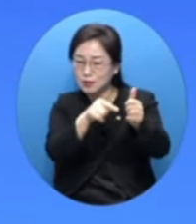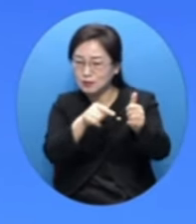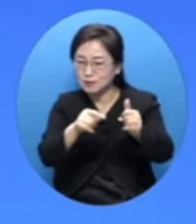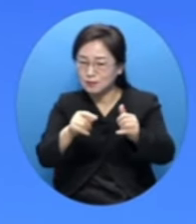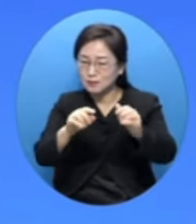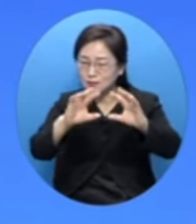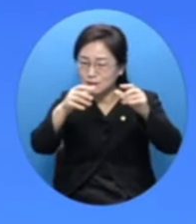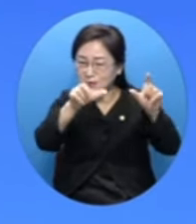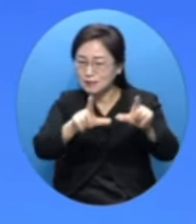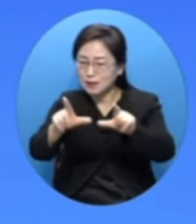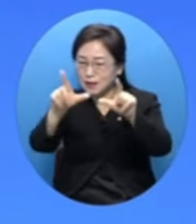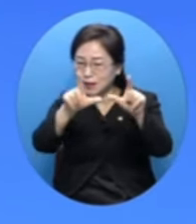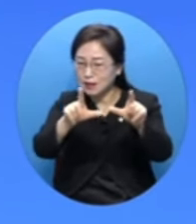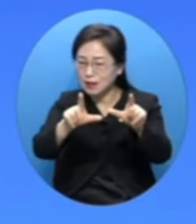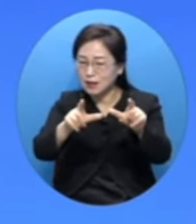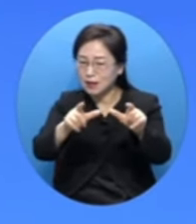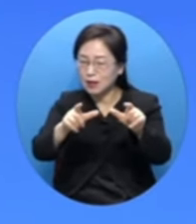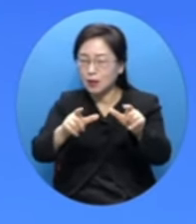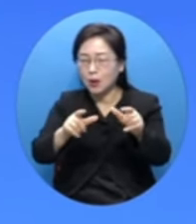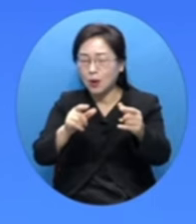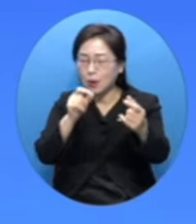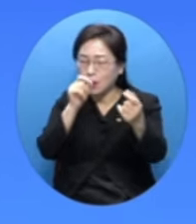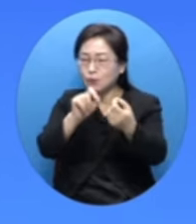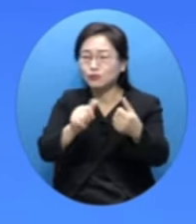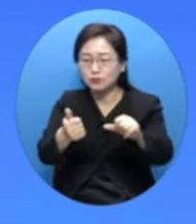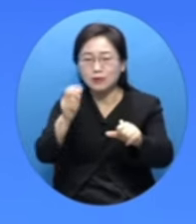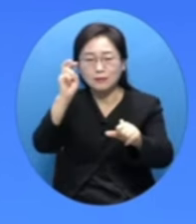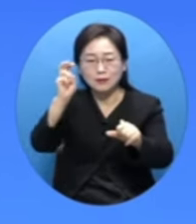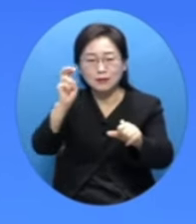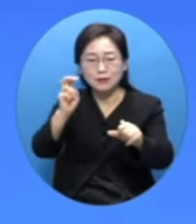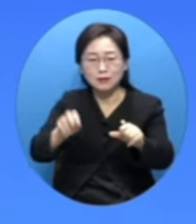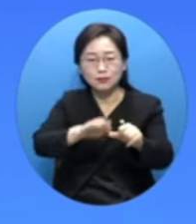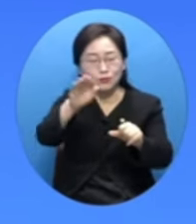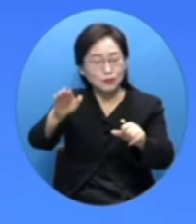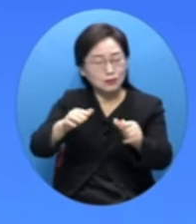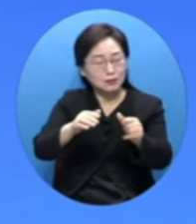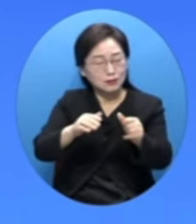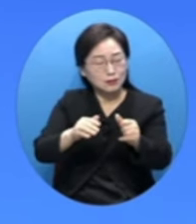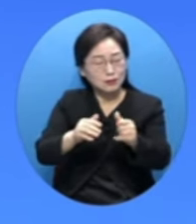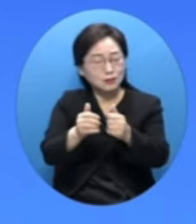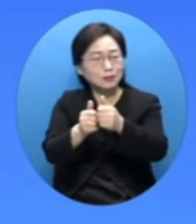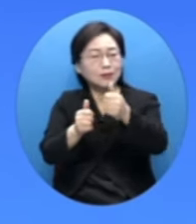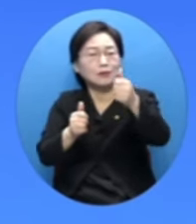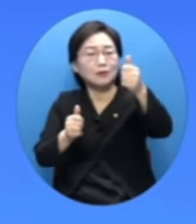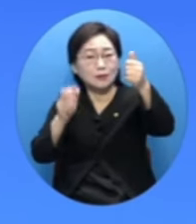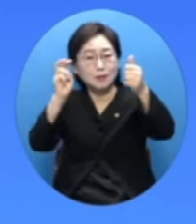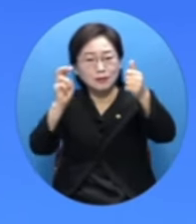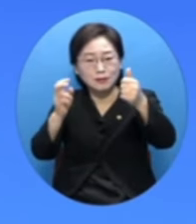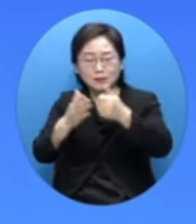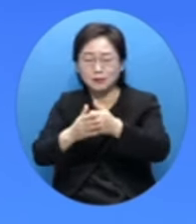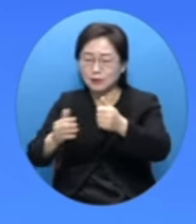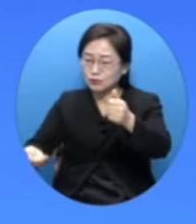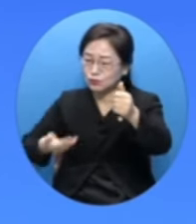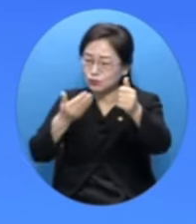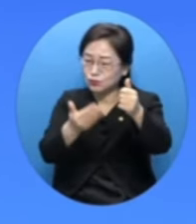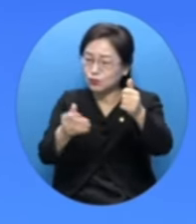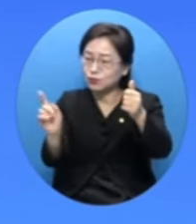것을 알았습니다. 사랑하는 예수님이 우리 곁을 떠나시는데 내가 준비해 드릴 게 무엇이 있는가?